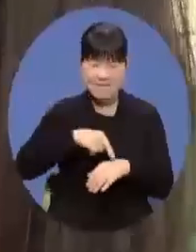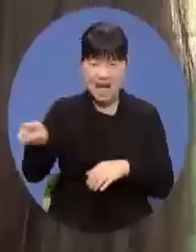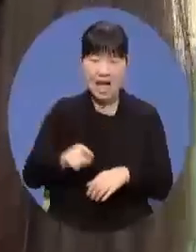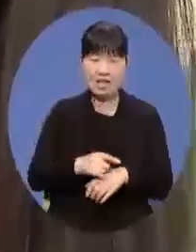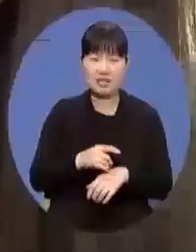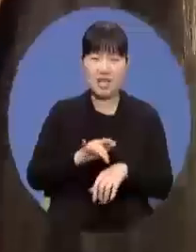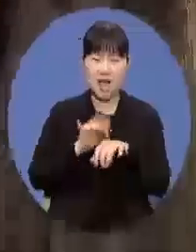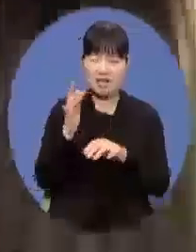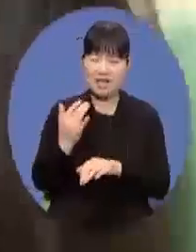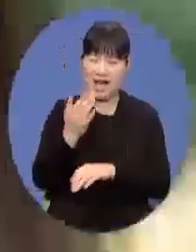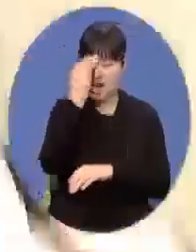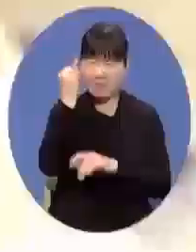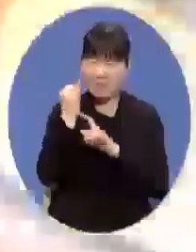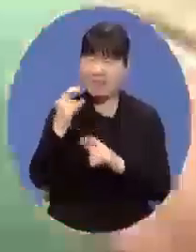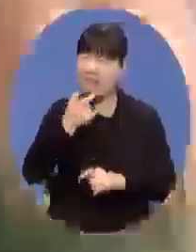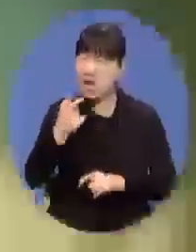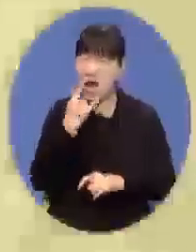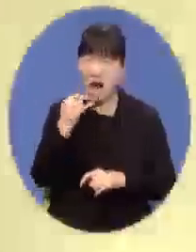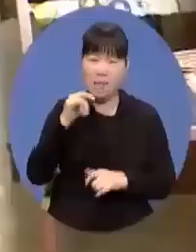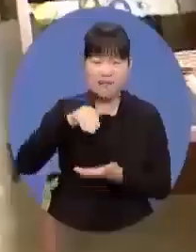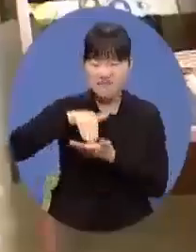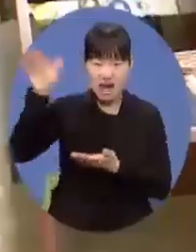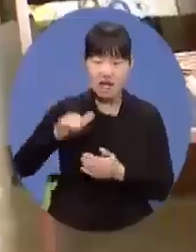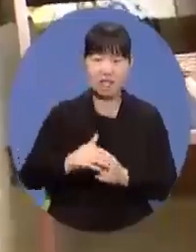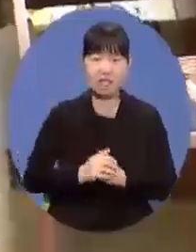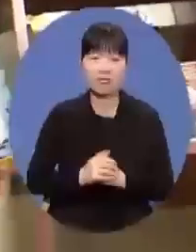할머 싫어. 엄마 저리 가.